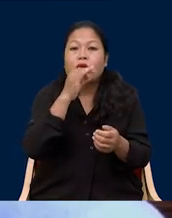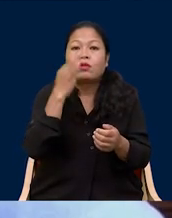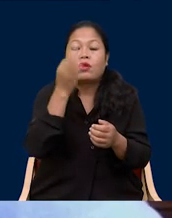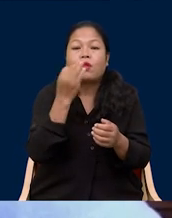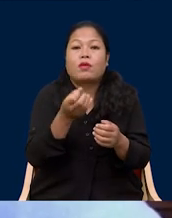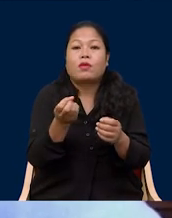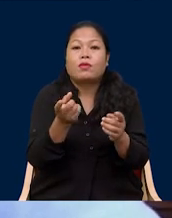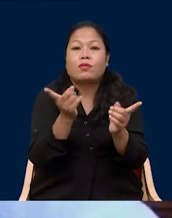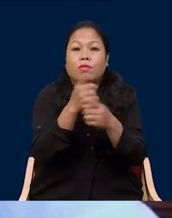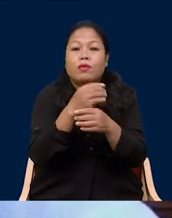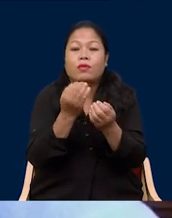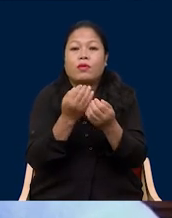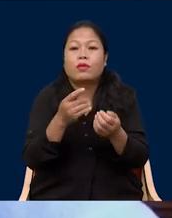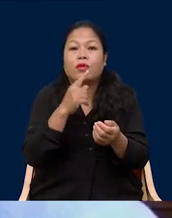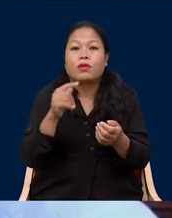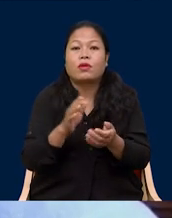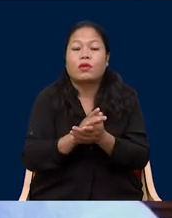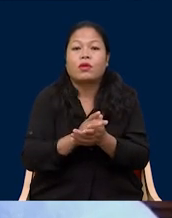अब जलवायु